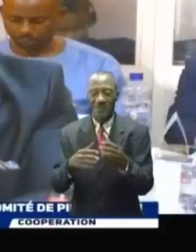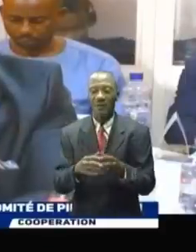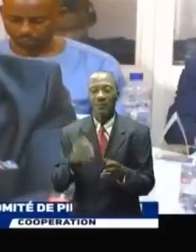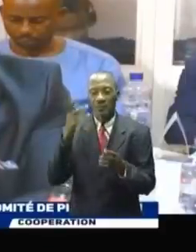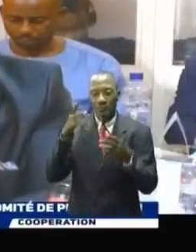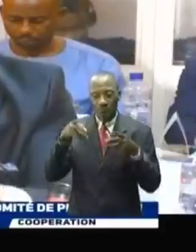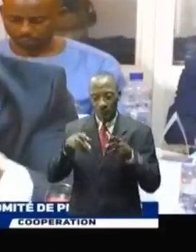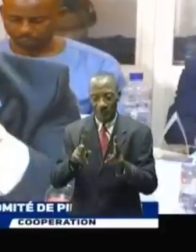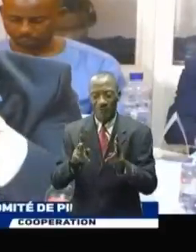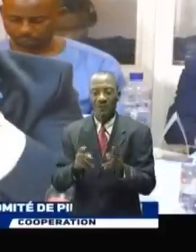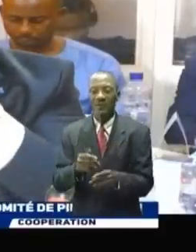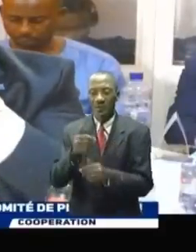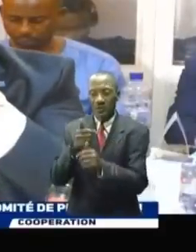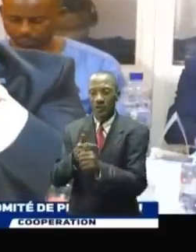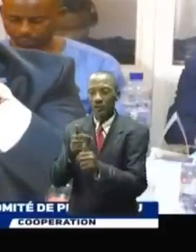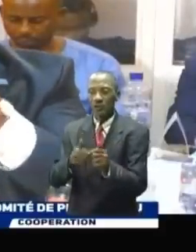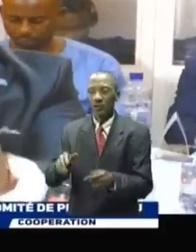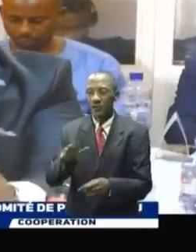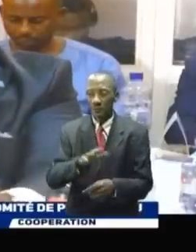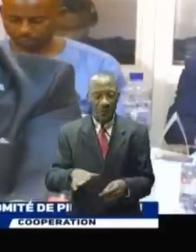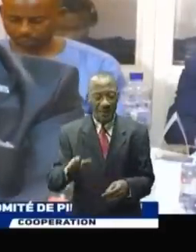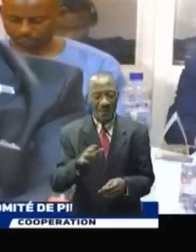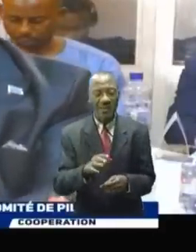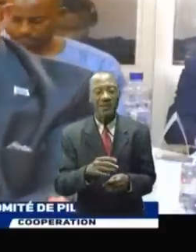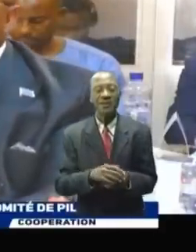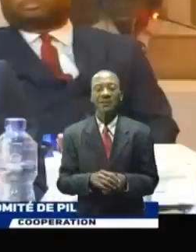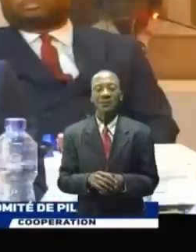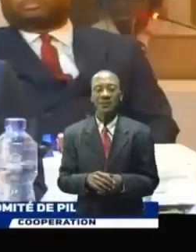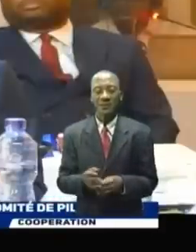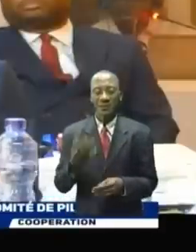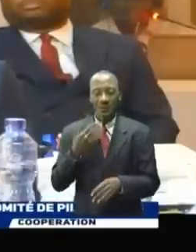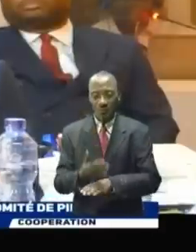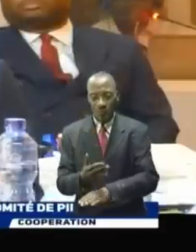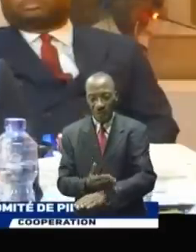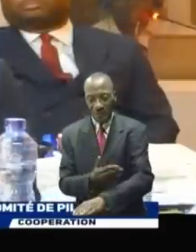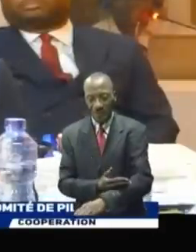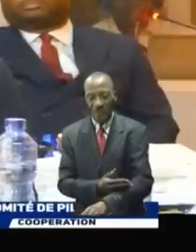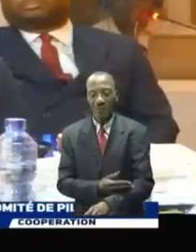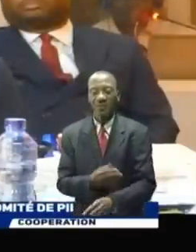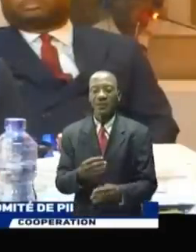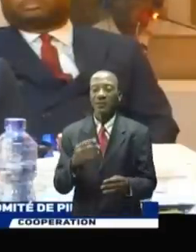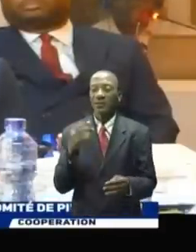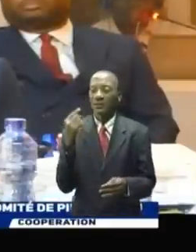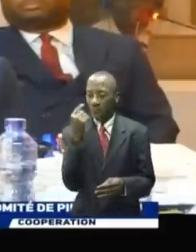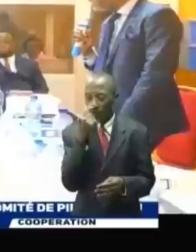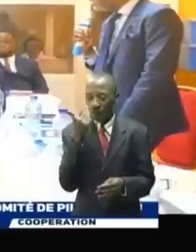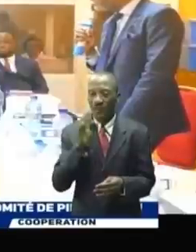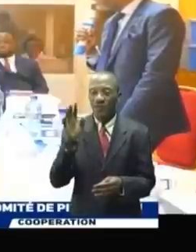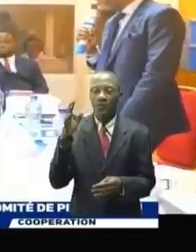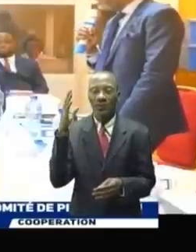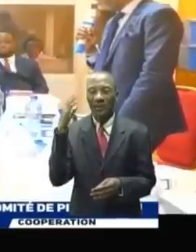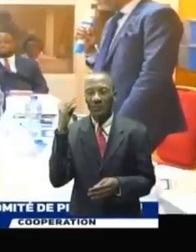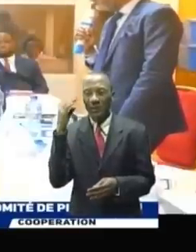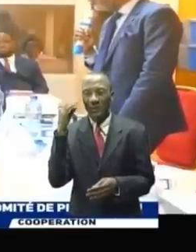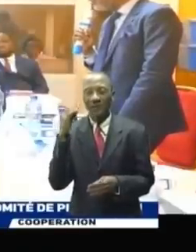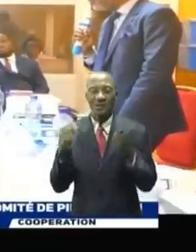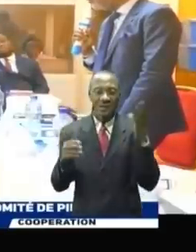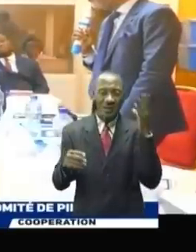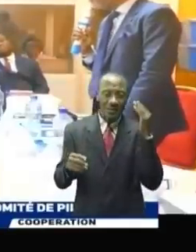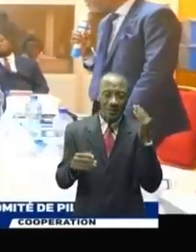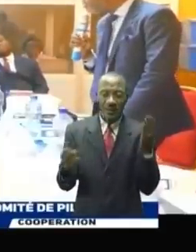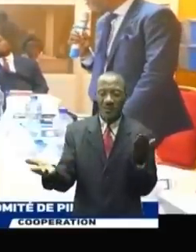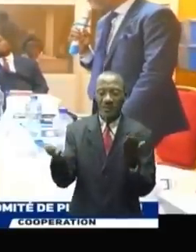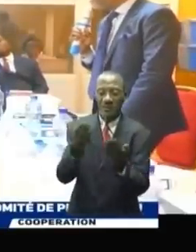après l'appui des bailleurs. Les missions d'immersion ici sollicitées pour l'échange d'expériences entre les